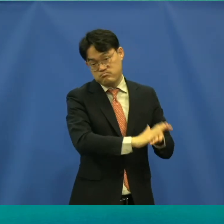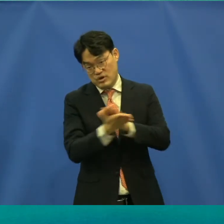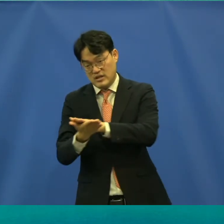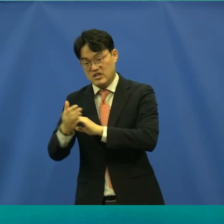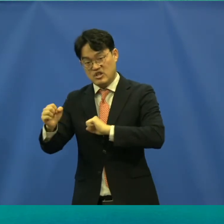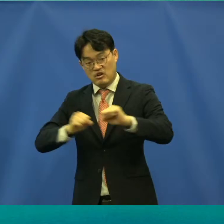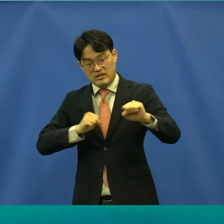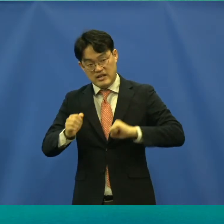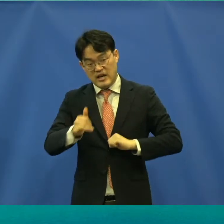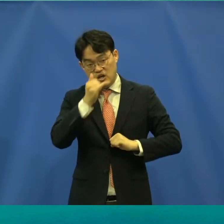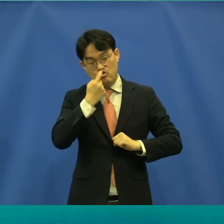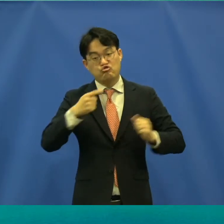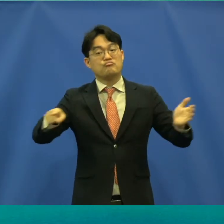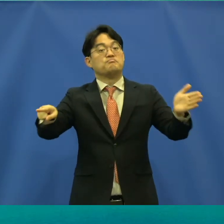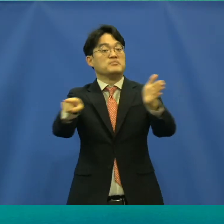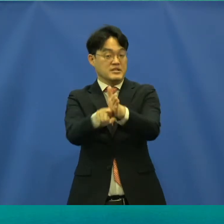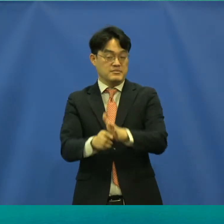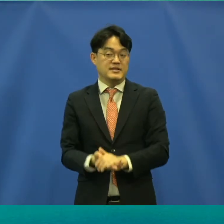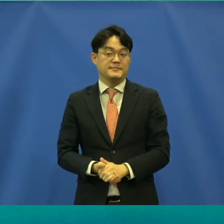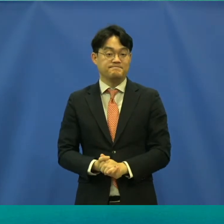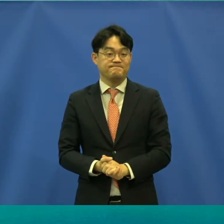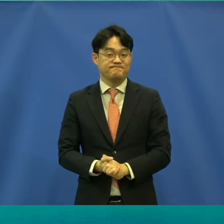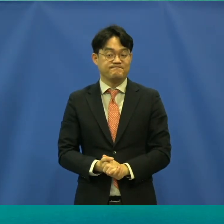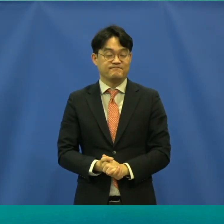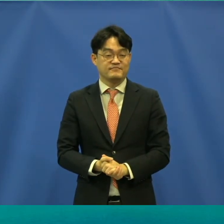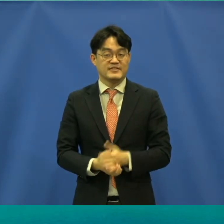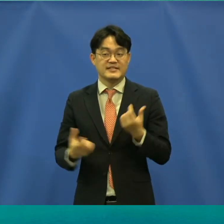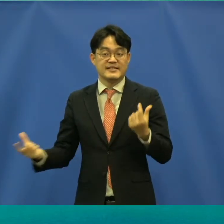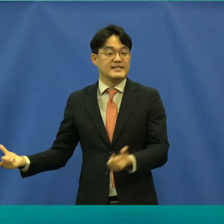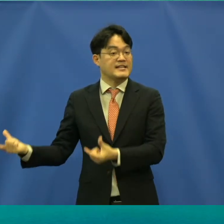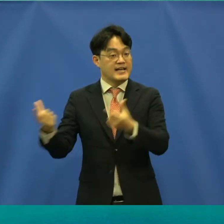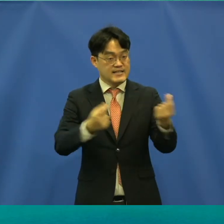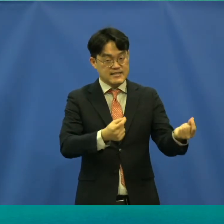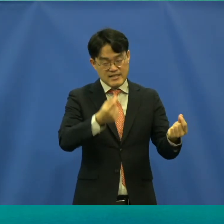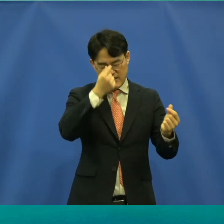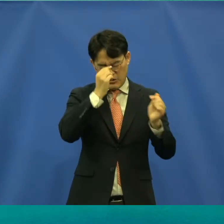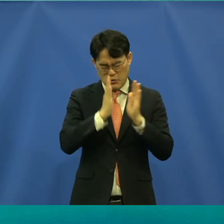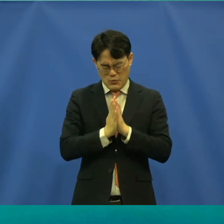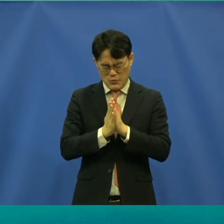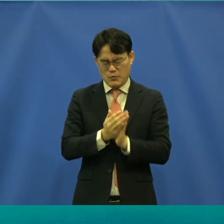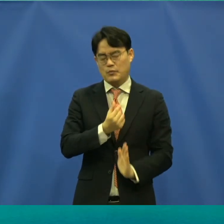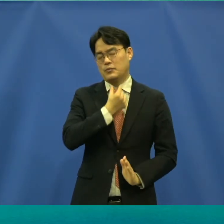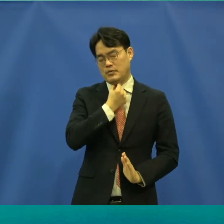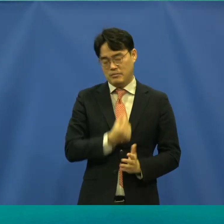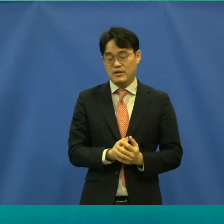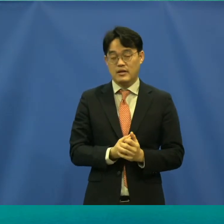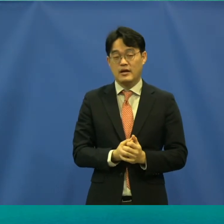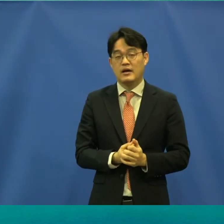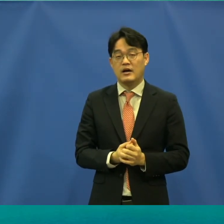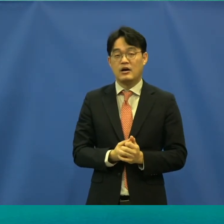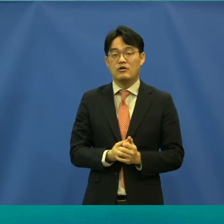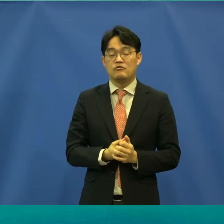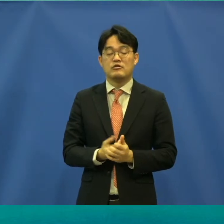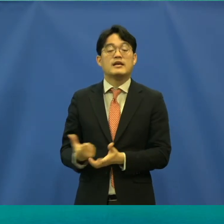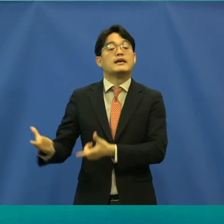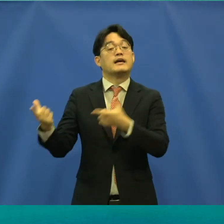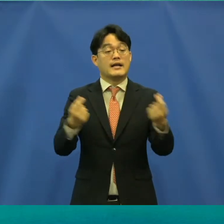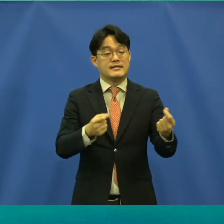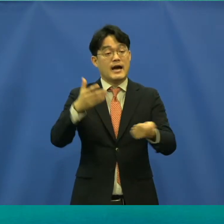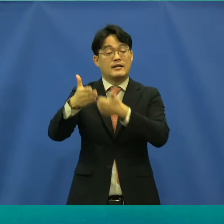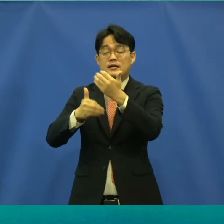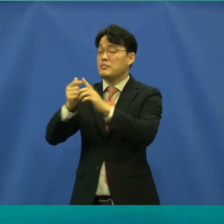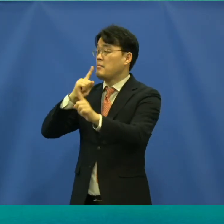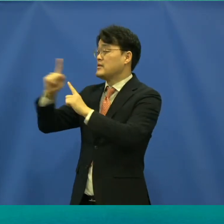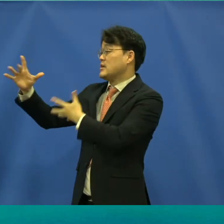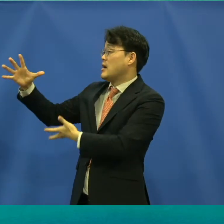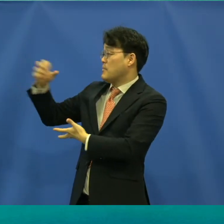줄로 믿습니다. 자, 우리 함께 이제 기도하며 나아가도록 하겠습니다. 짧은 시간이지만 말씀을 받고